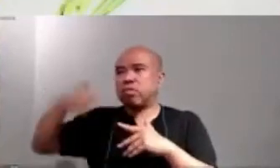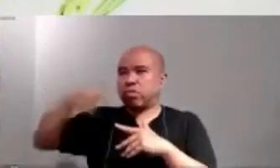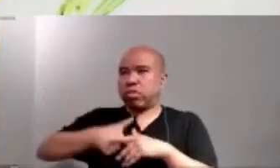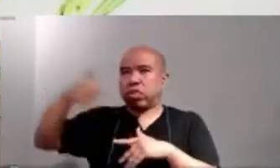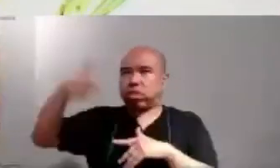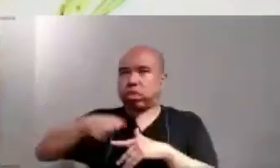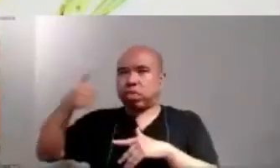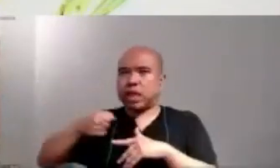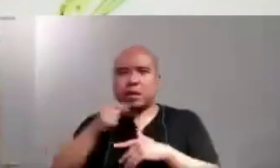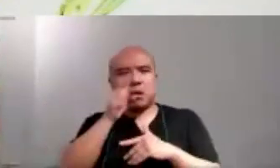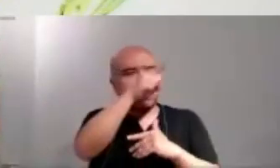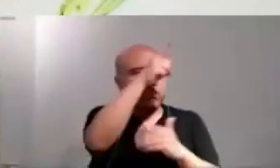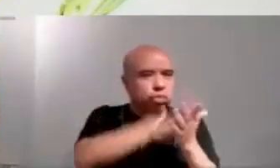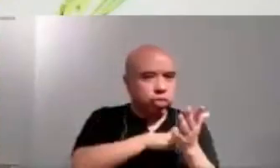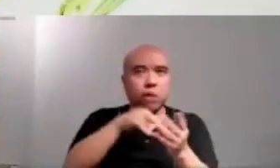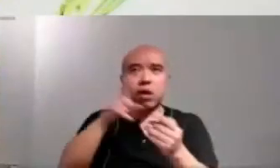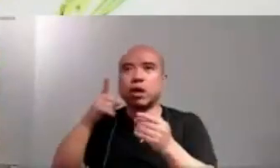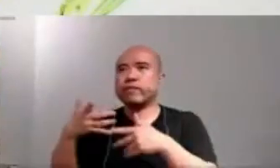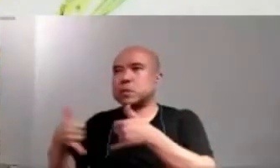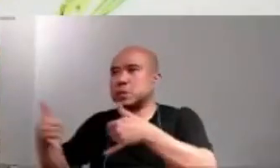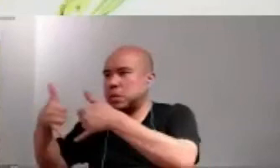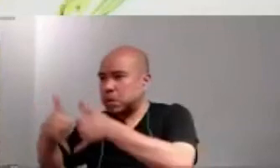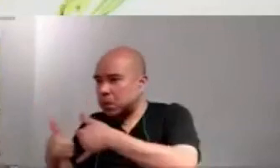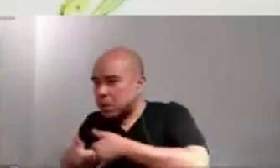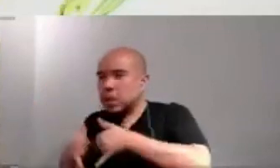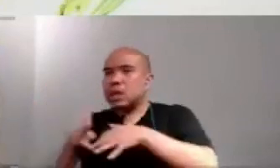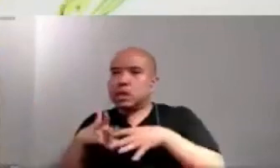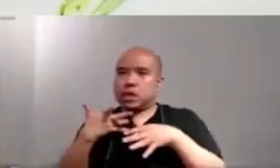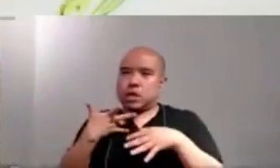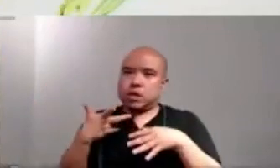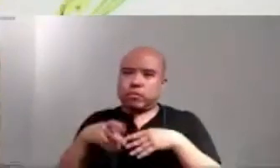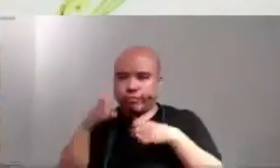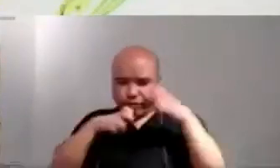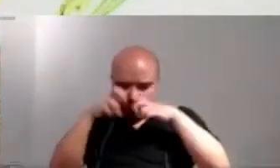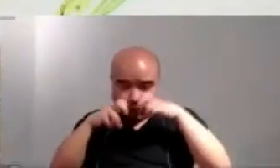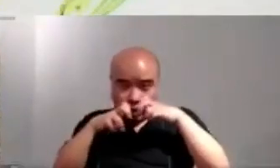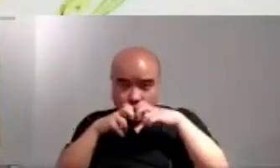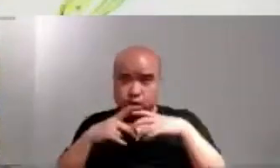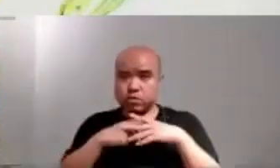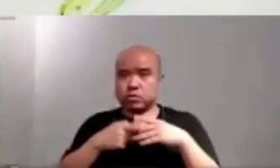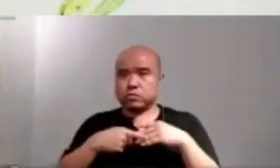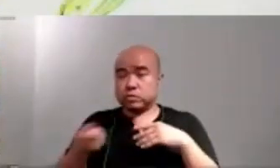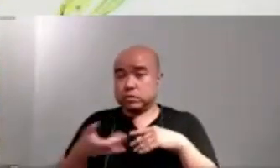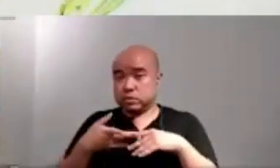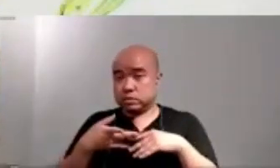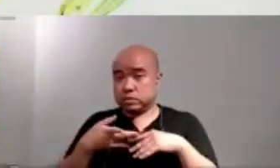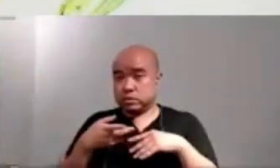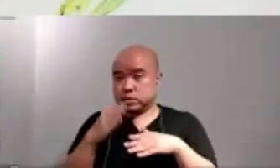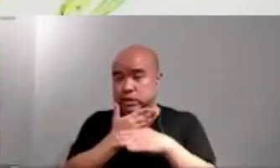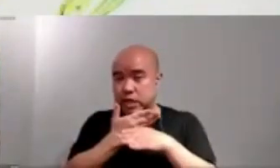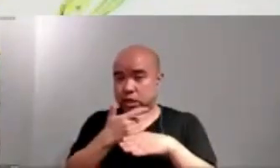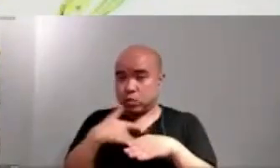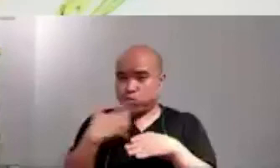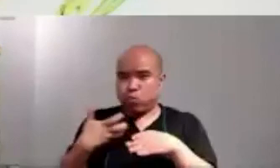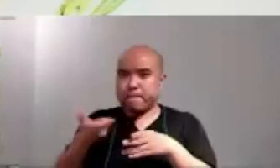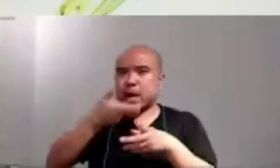線上線下嘅活動，所有嘅執行細節，但係咧都喺好短時間嗰度咧，因應疫情而調整方案